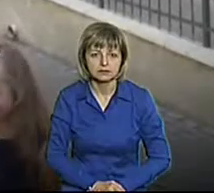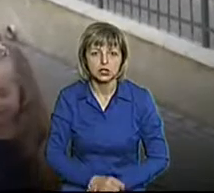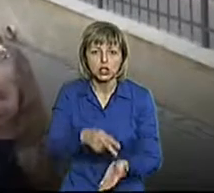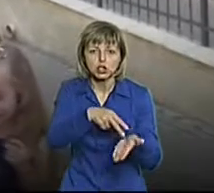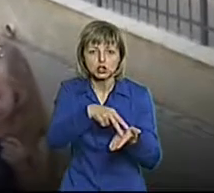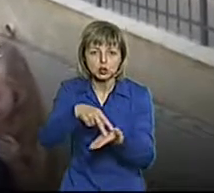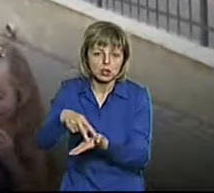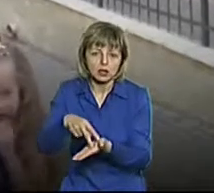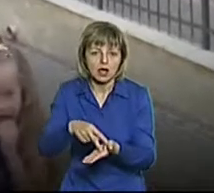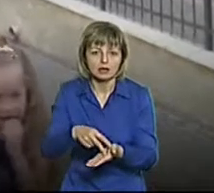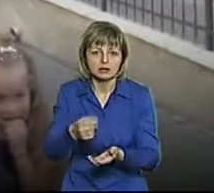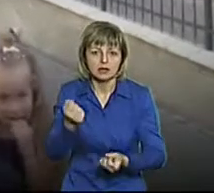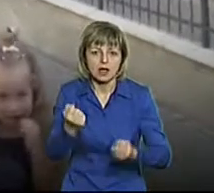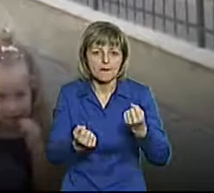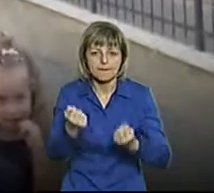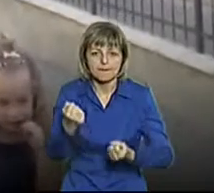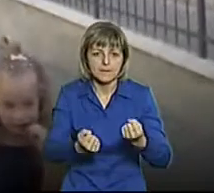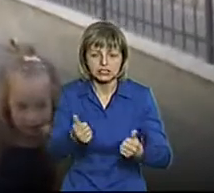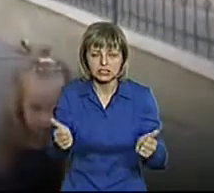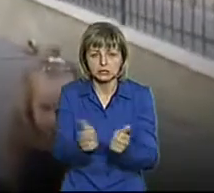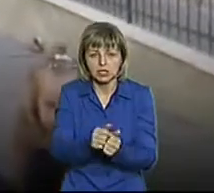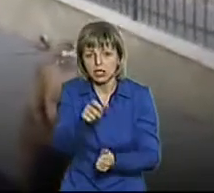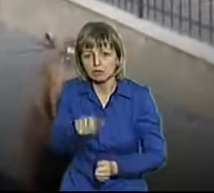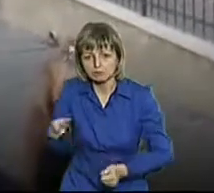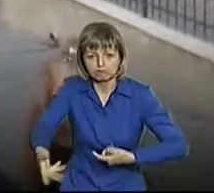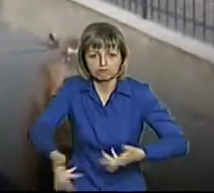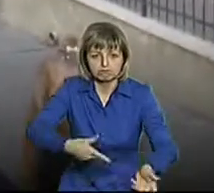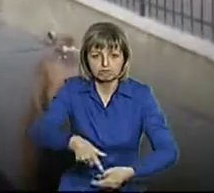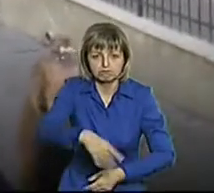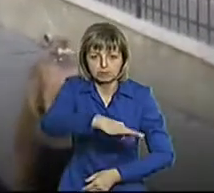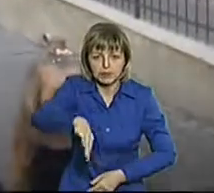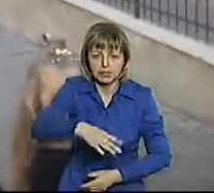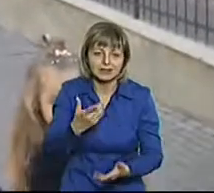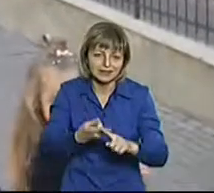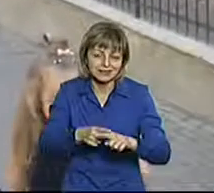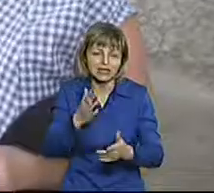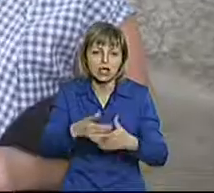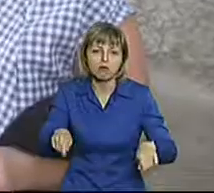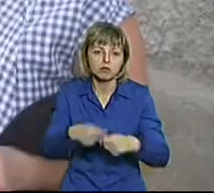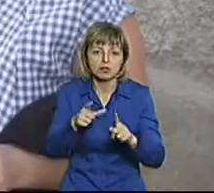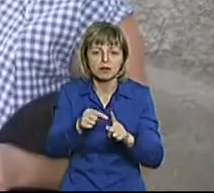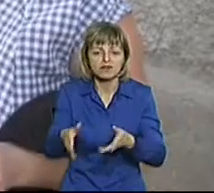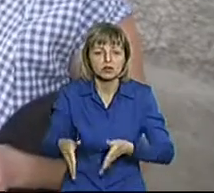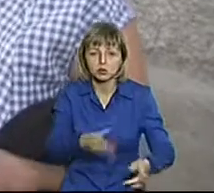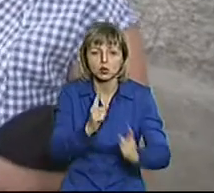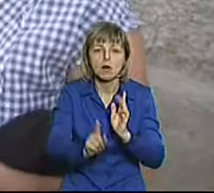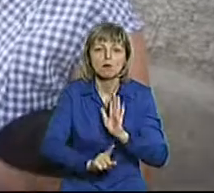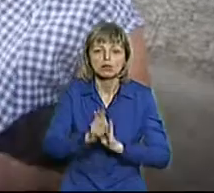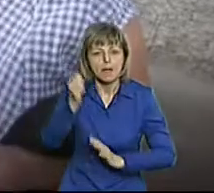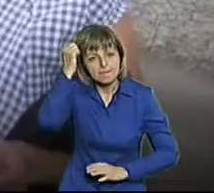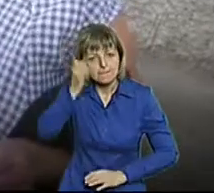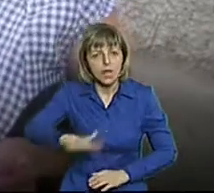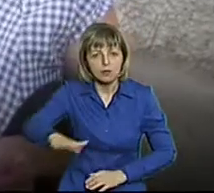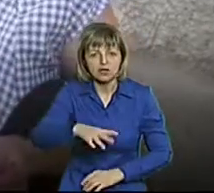стоять машини біля пішохідного переходу, що є порушенням правил дорожнього руху. Починаючи від меморіалу,